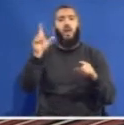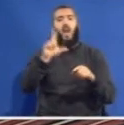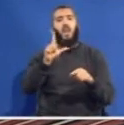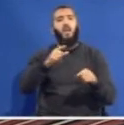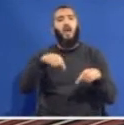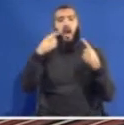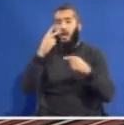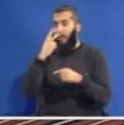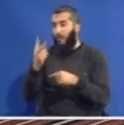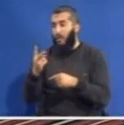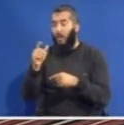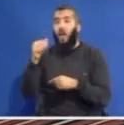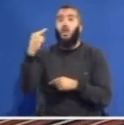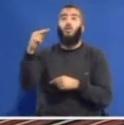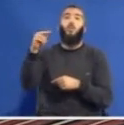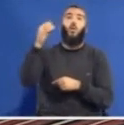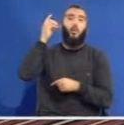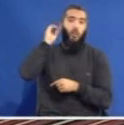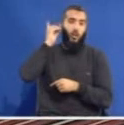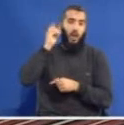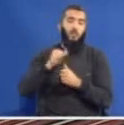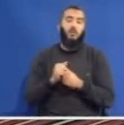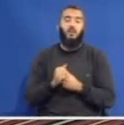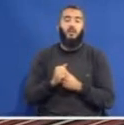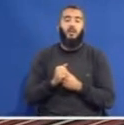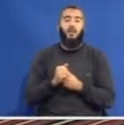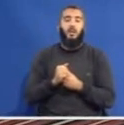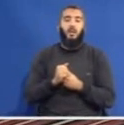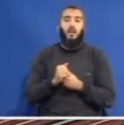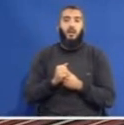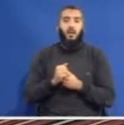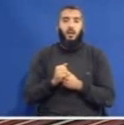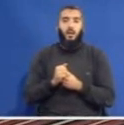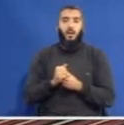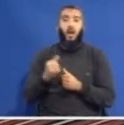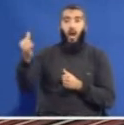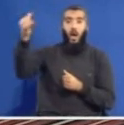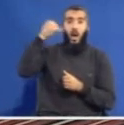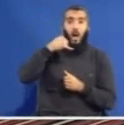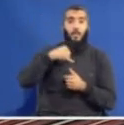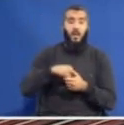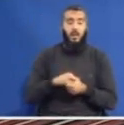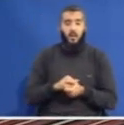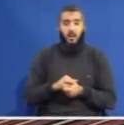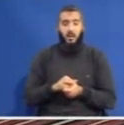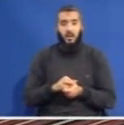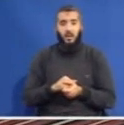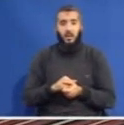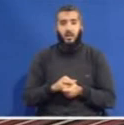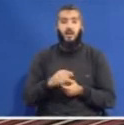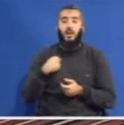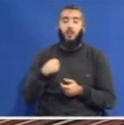واللي يعطيني نميرو تليفون نتاعهم يقول لي شوف هاو نميرو تليفون نتاعك نتاعنا وعيطنا فيهم انا وياك.